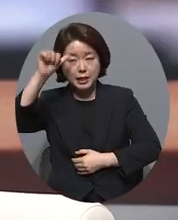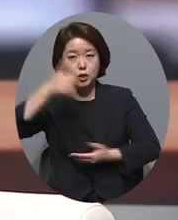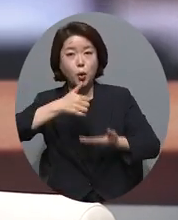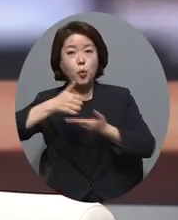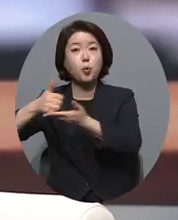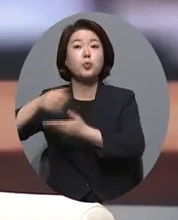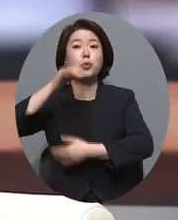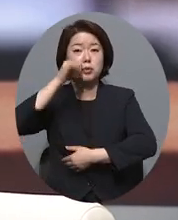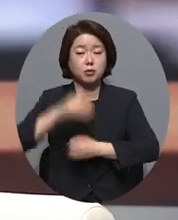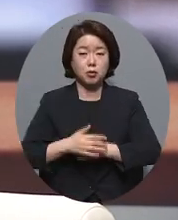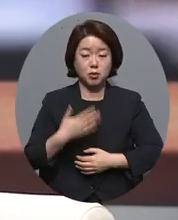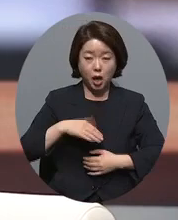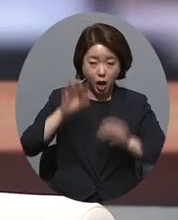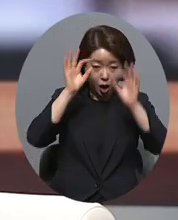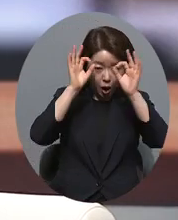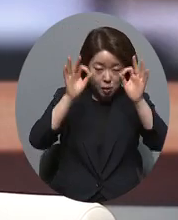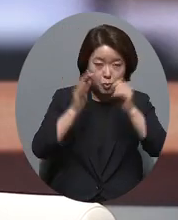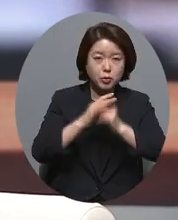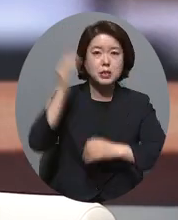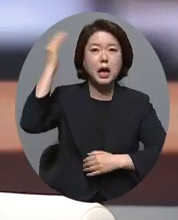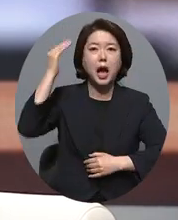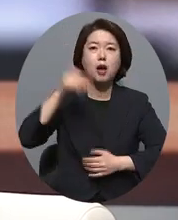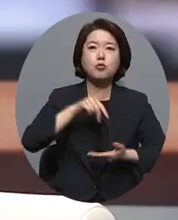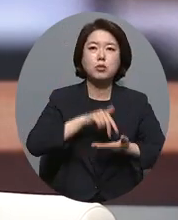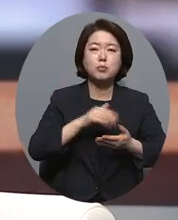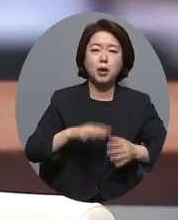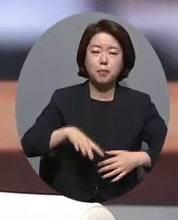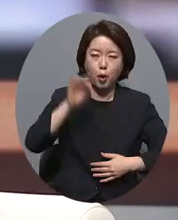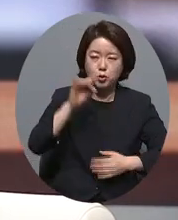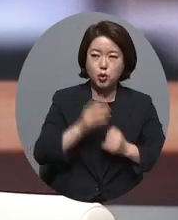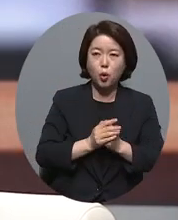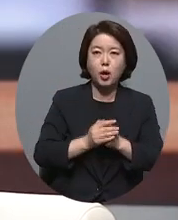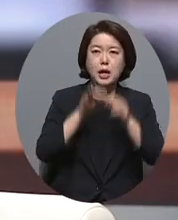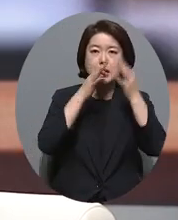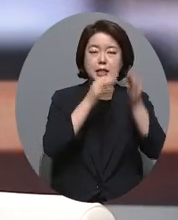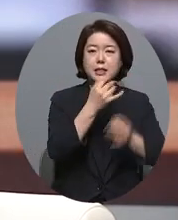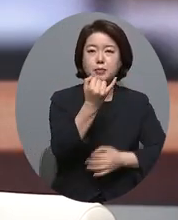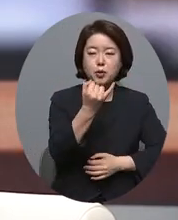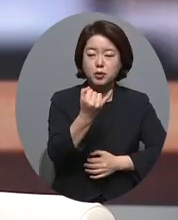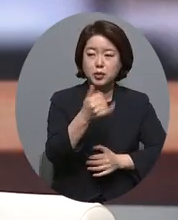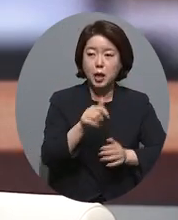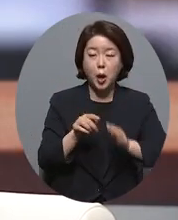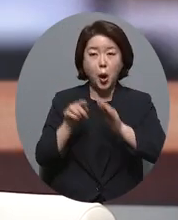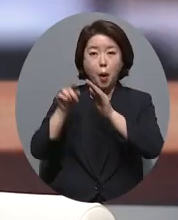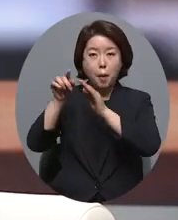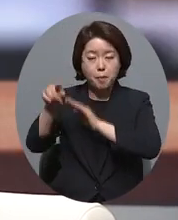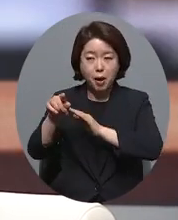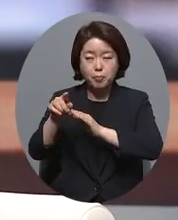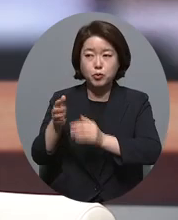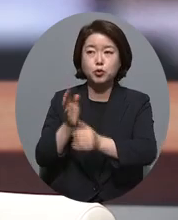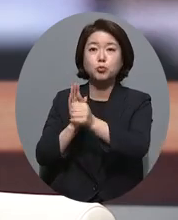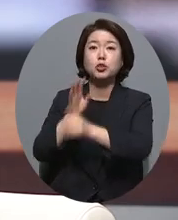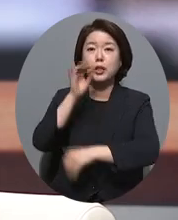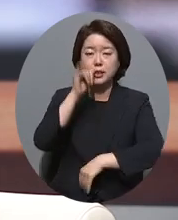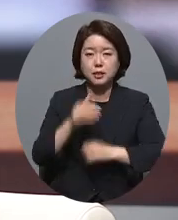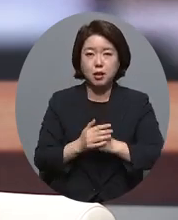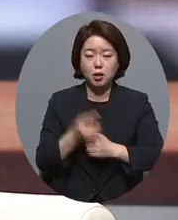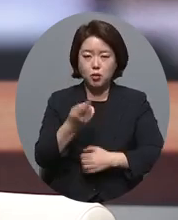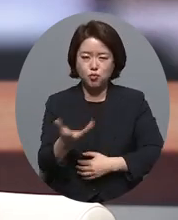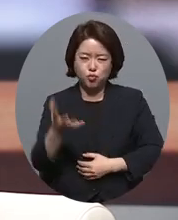알고 봤더니 한국 측이 먼저 김 여사의 방문을 요청했고 그리고 수억원의